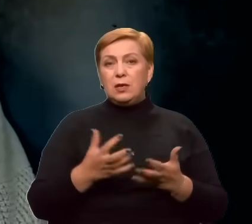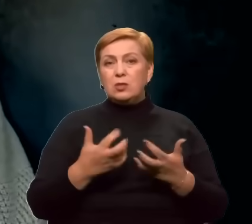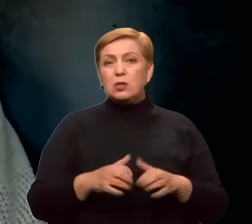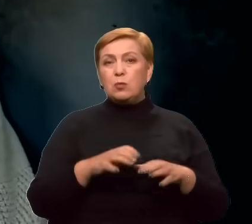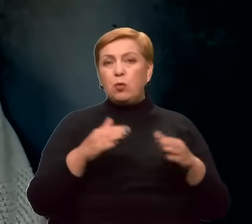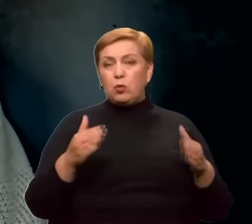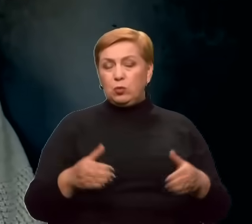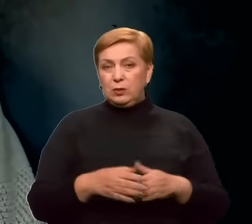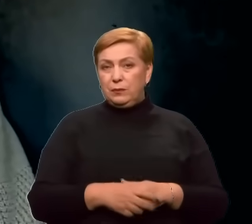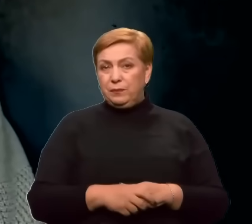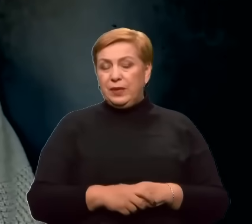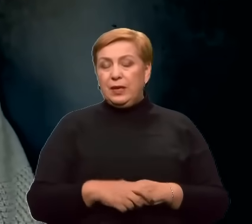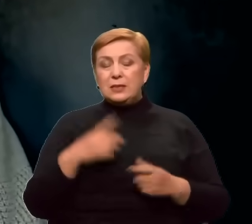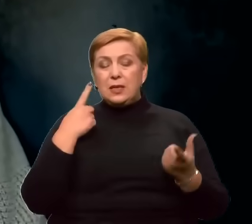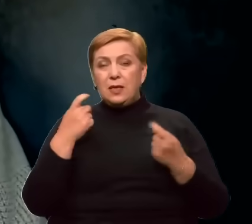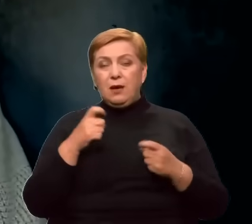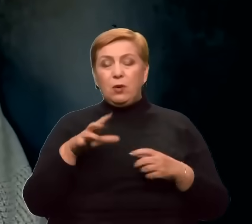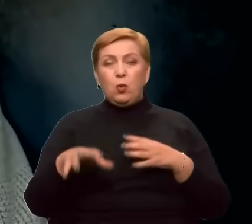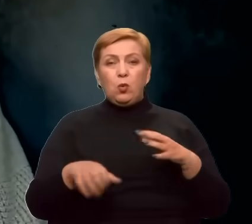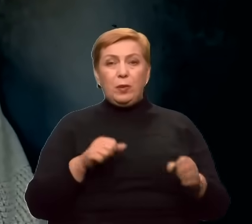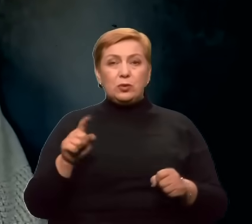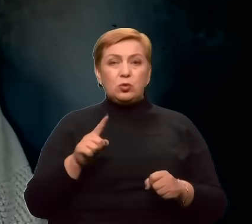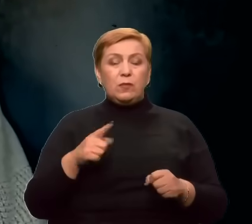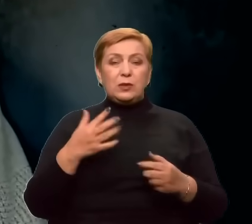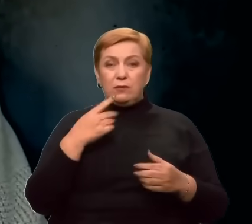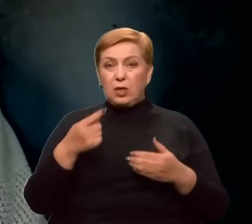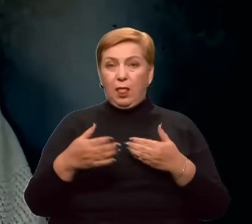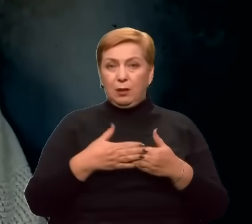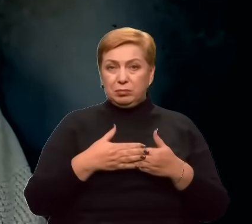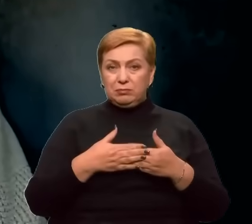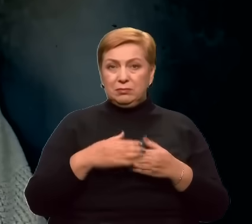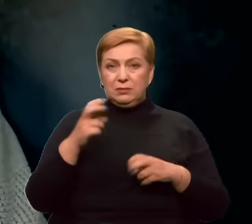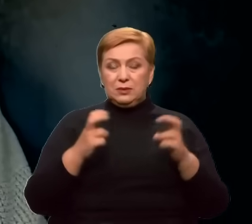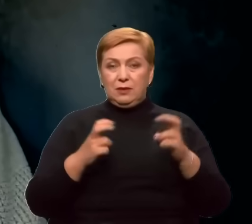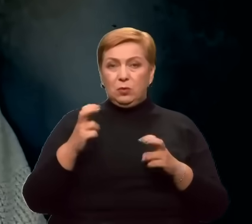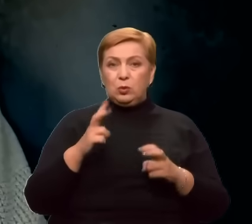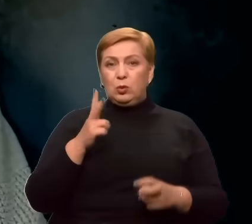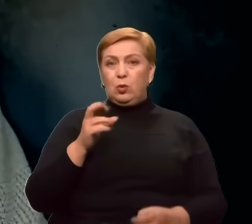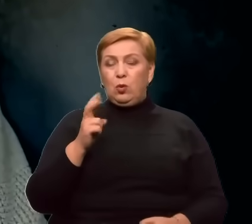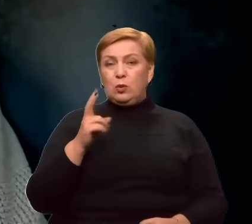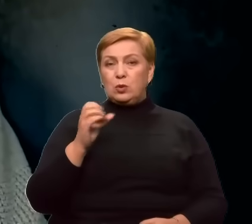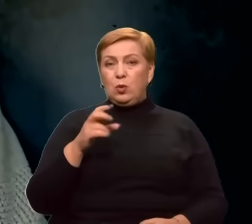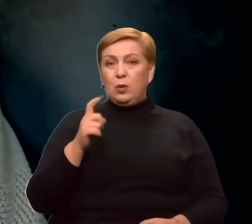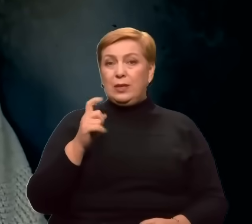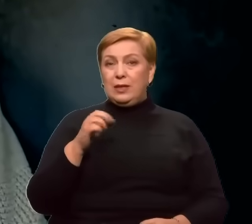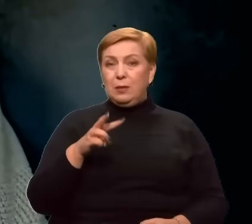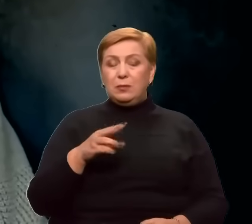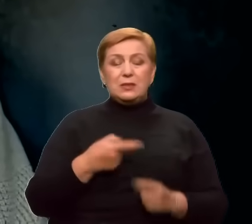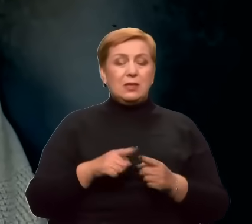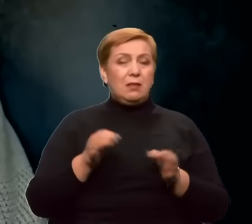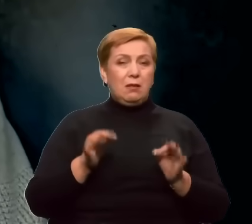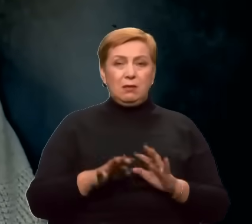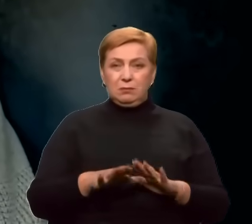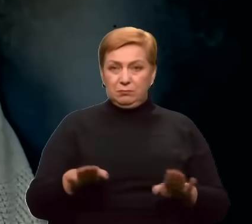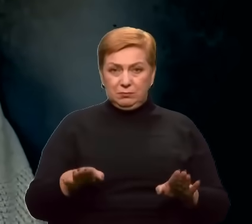вийшли безпосередньо на район Авдіївського Коксахіму і бої точаться на території самого Коксахіму, не відповідають